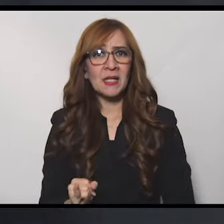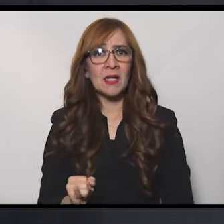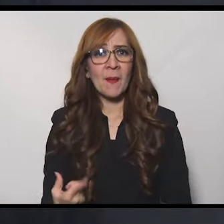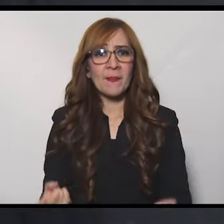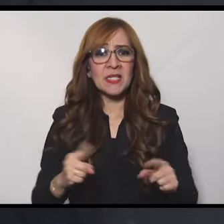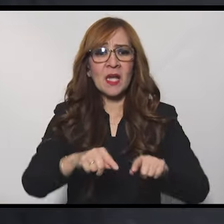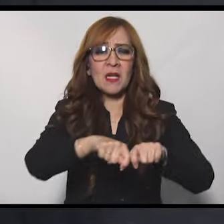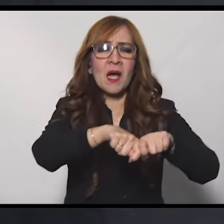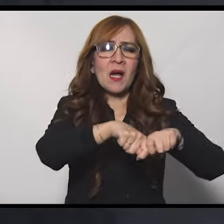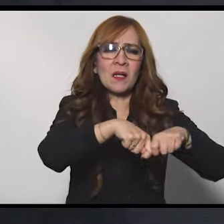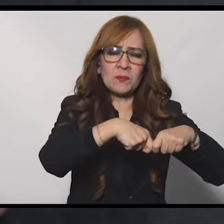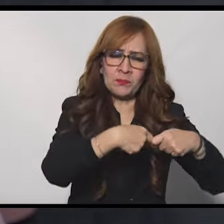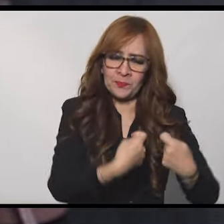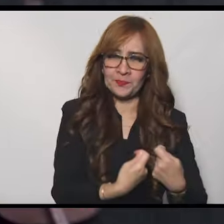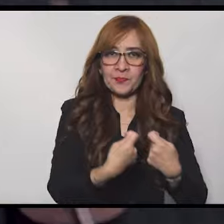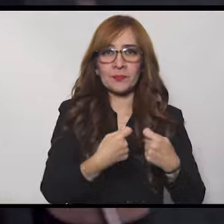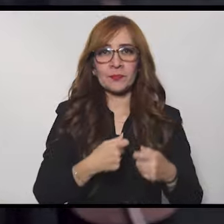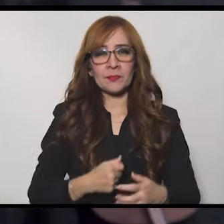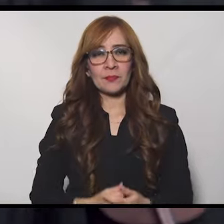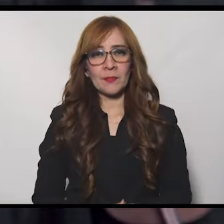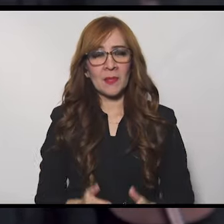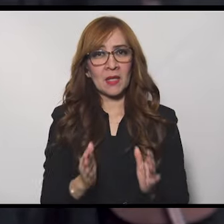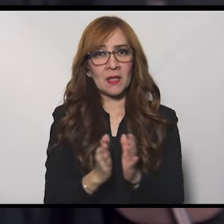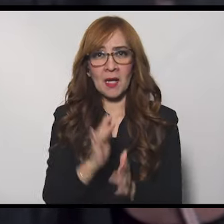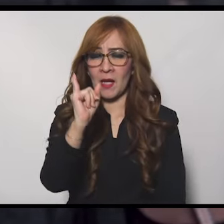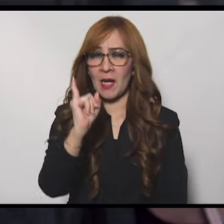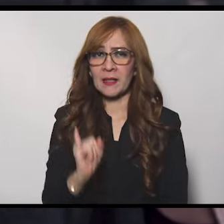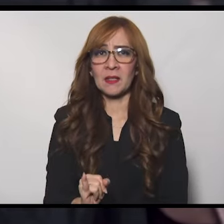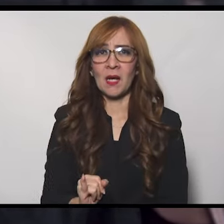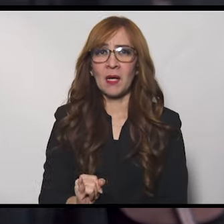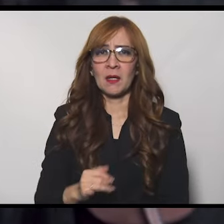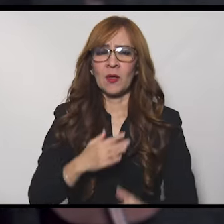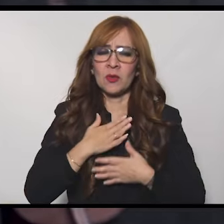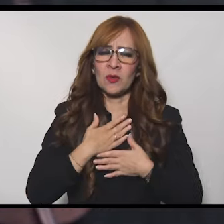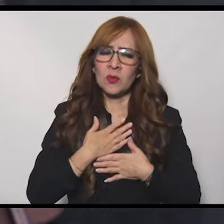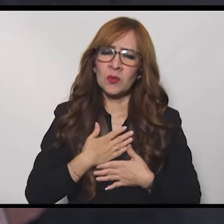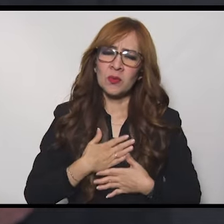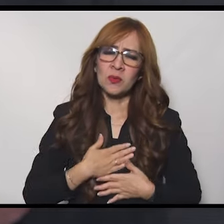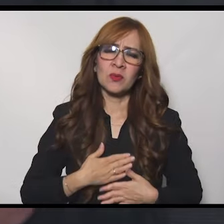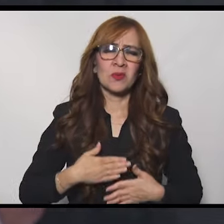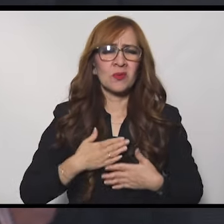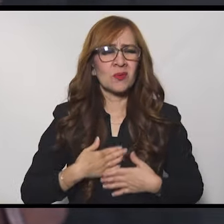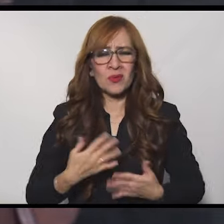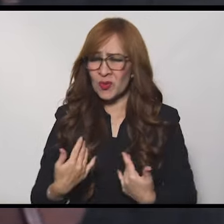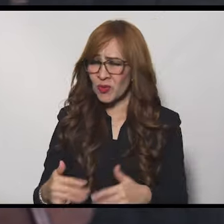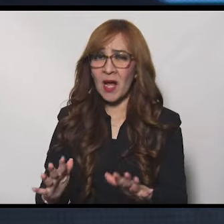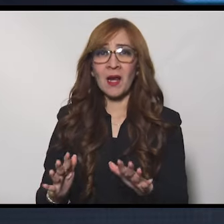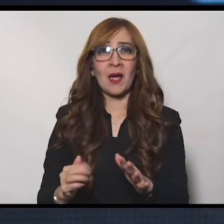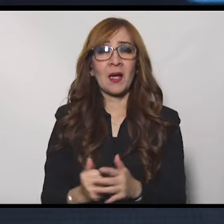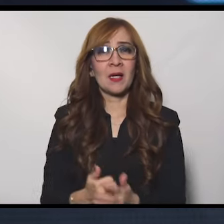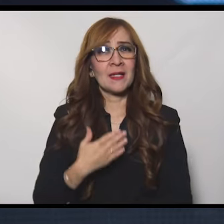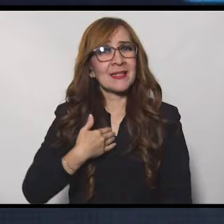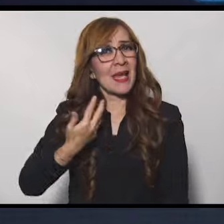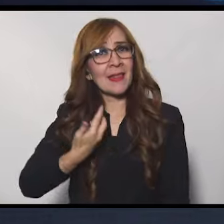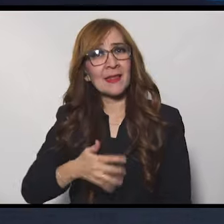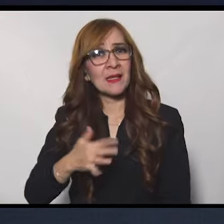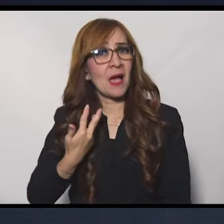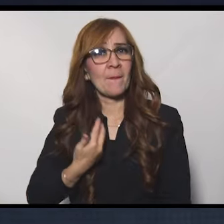broken, hancur. And then, wah, sudahlah. Saya tidak mau